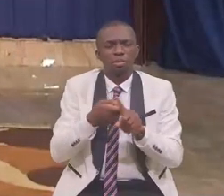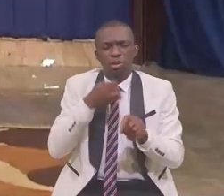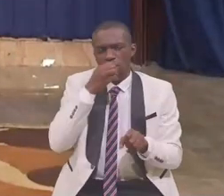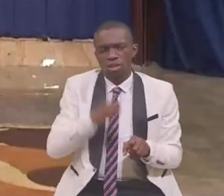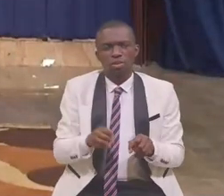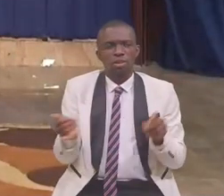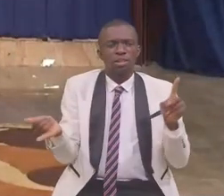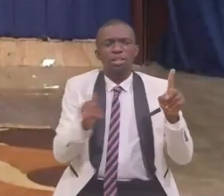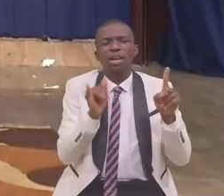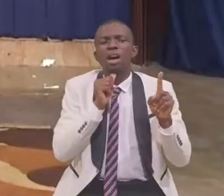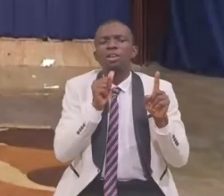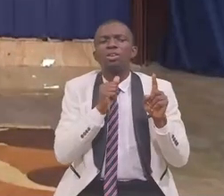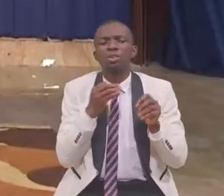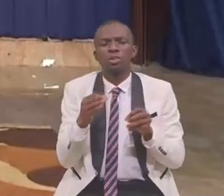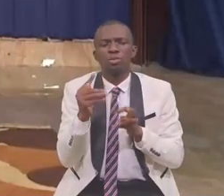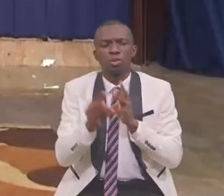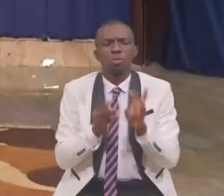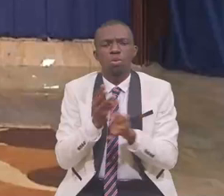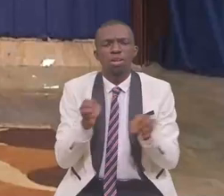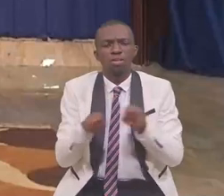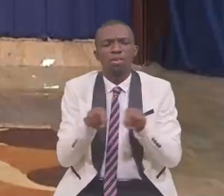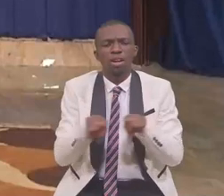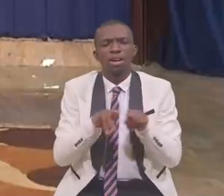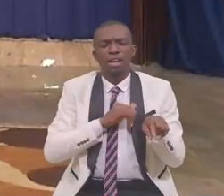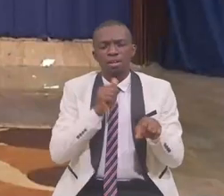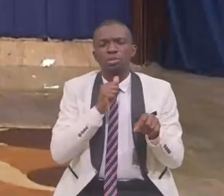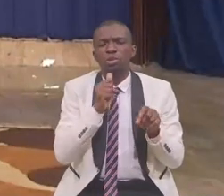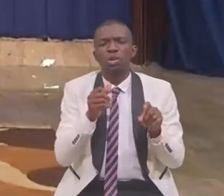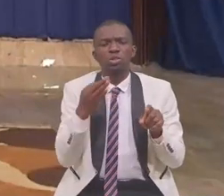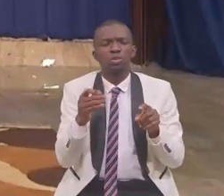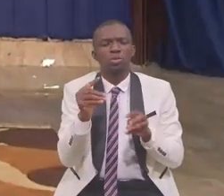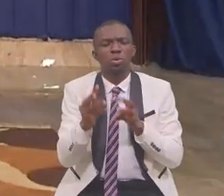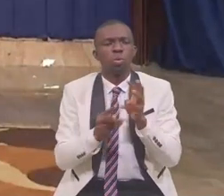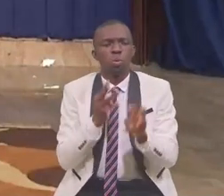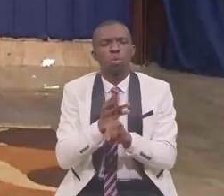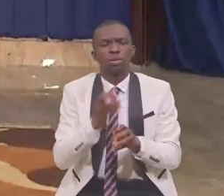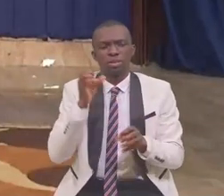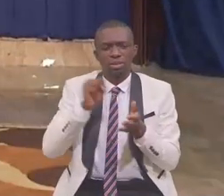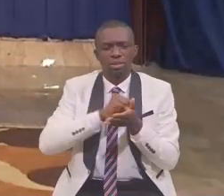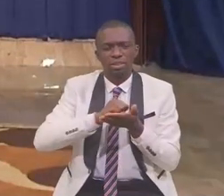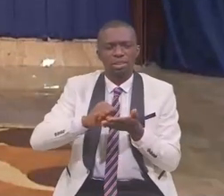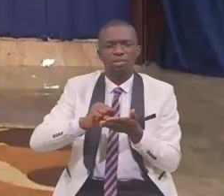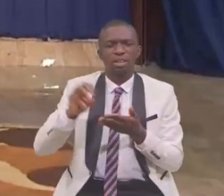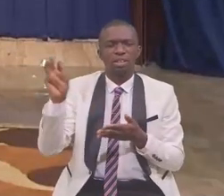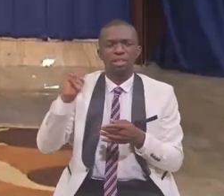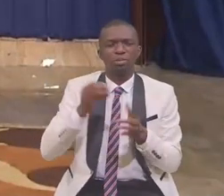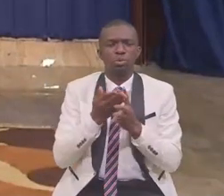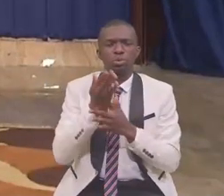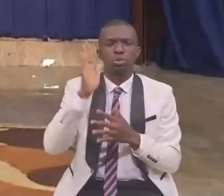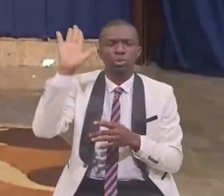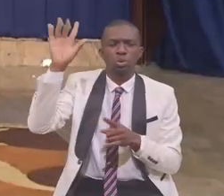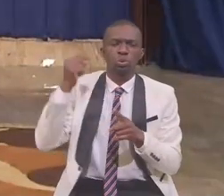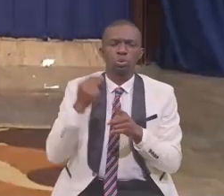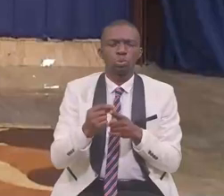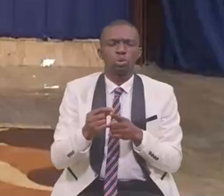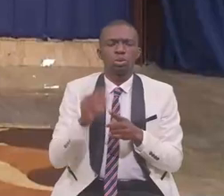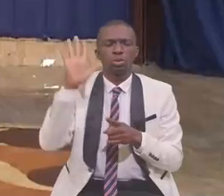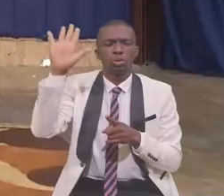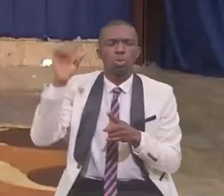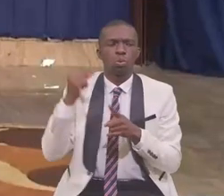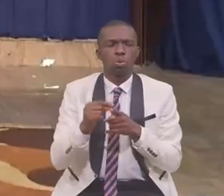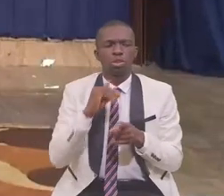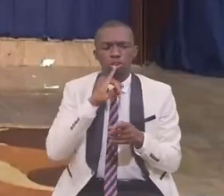moi je ne suis pas du monde. Sanctifie-les par ta vérité, ta parole est la vérité.